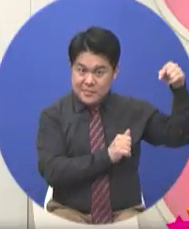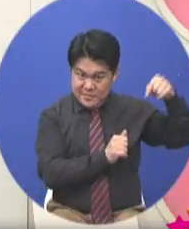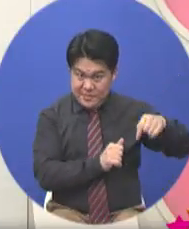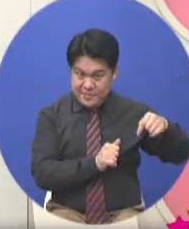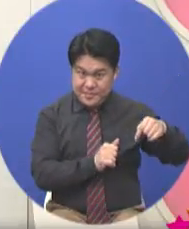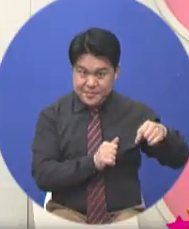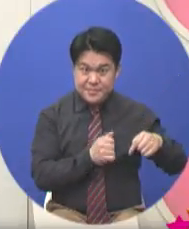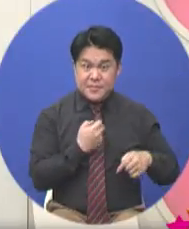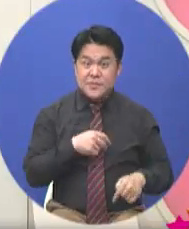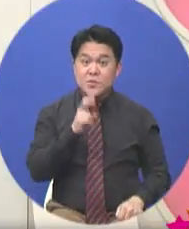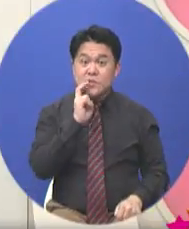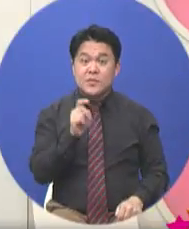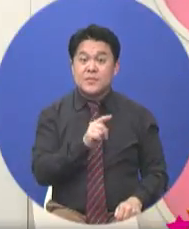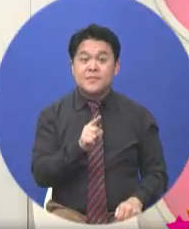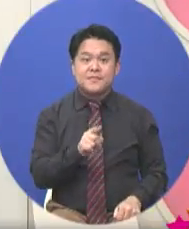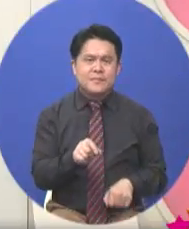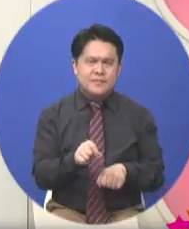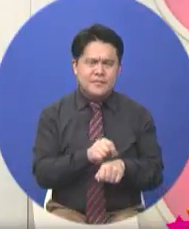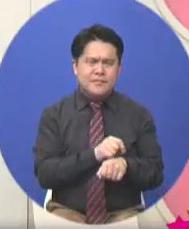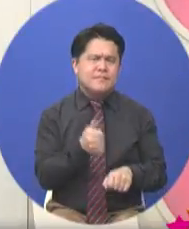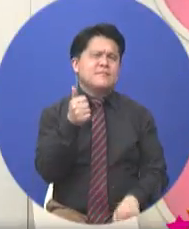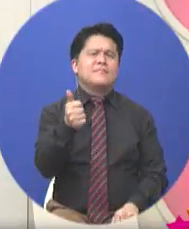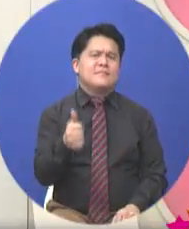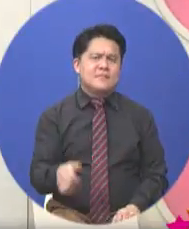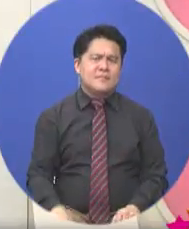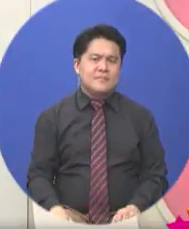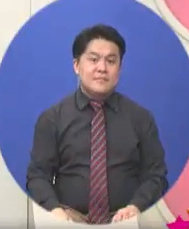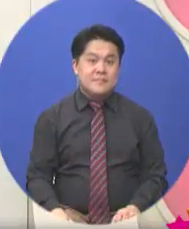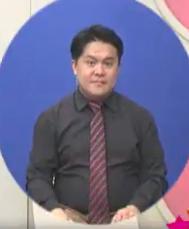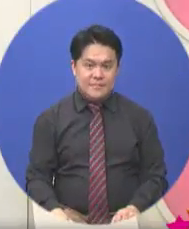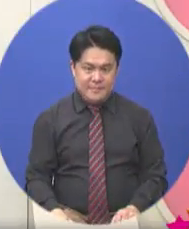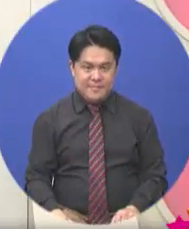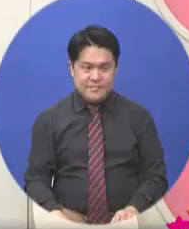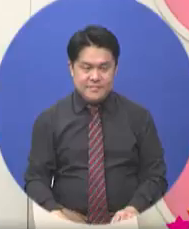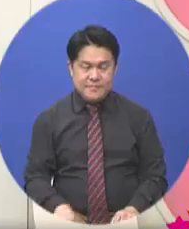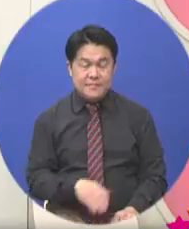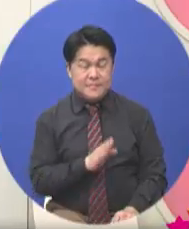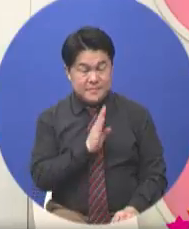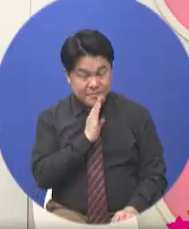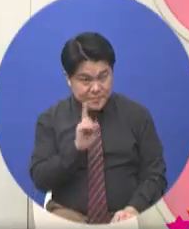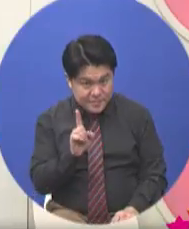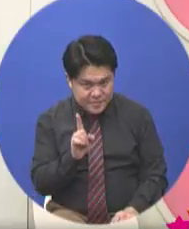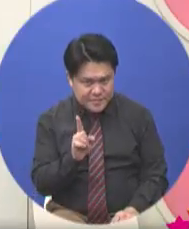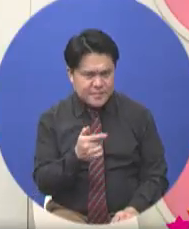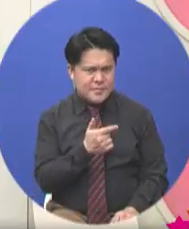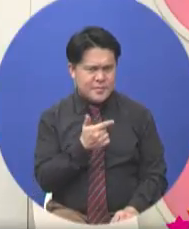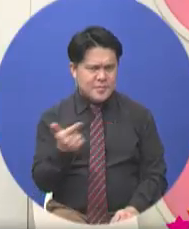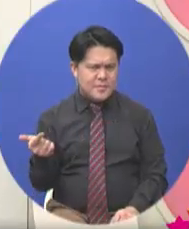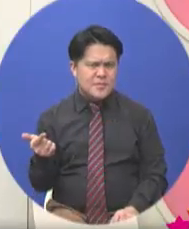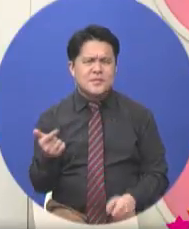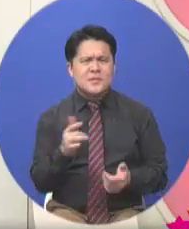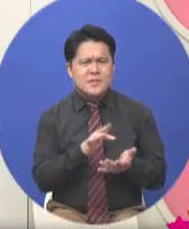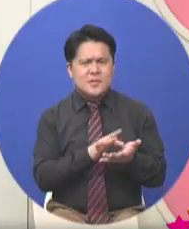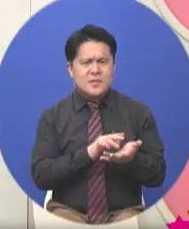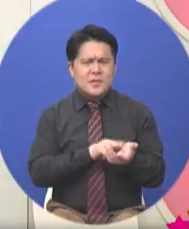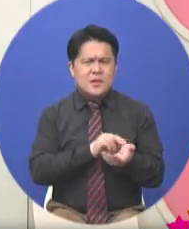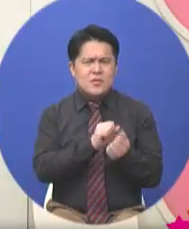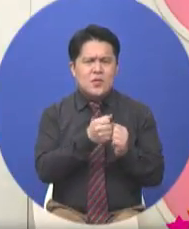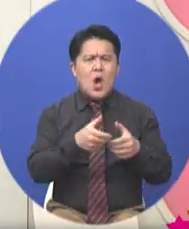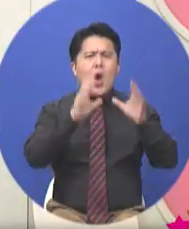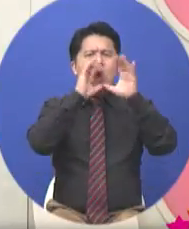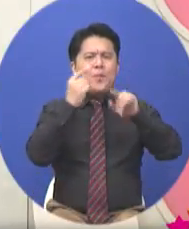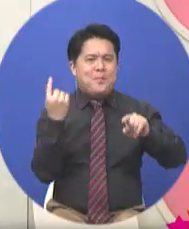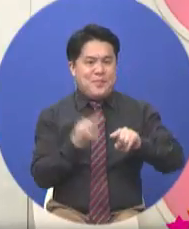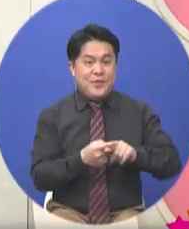그러는데 하시잖아요. 이게 네. 특효약이야. 맞아요. 이게 정말로 아주 큰 보약입니다. 네.